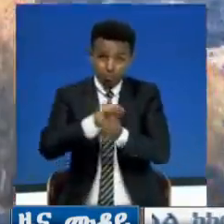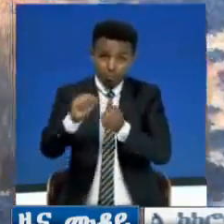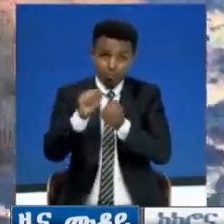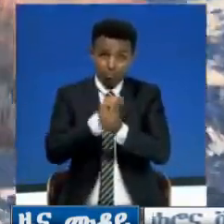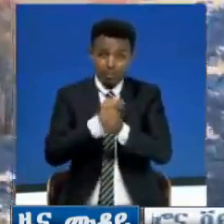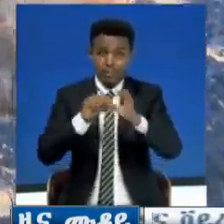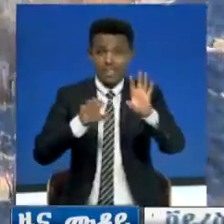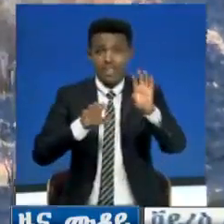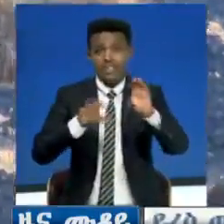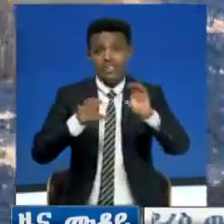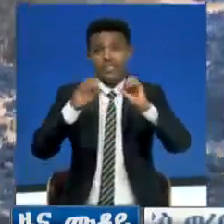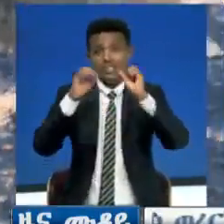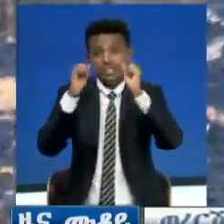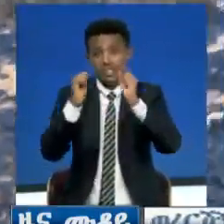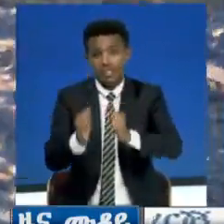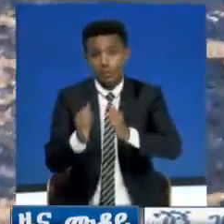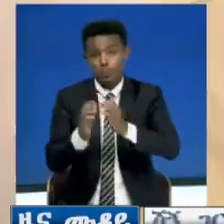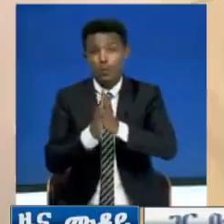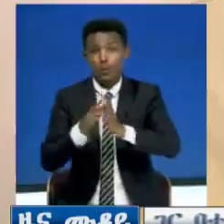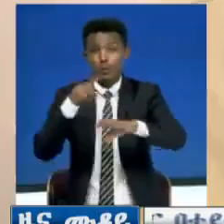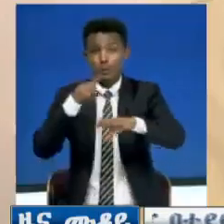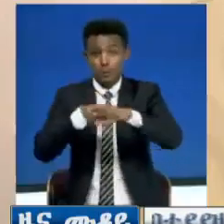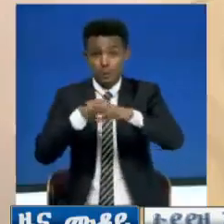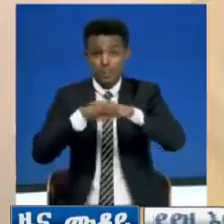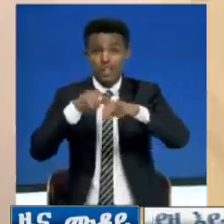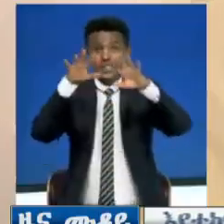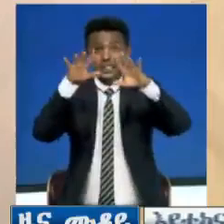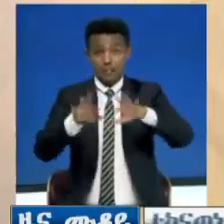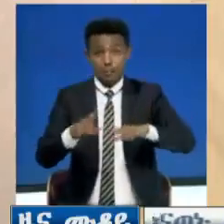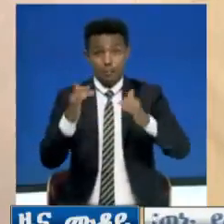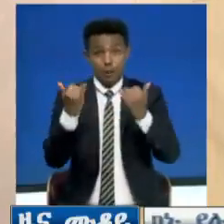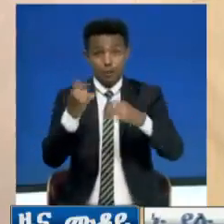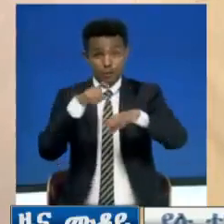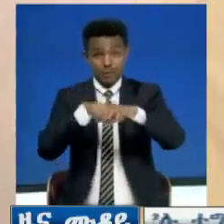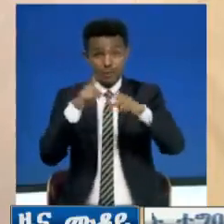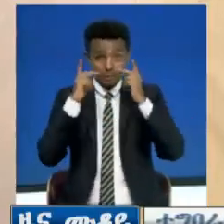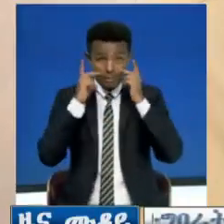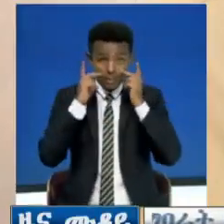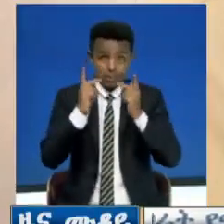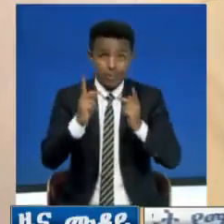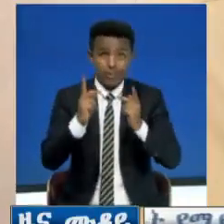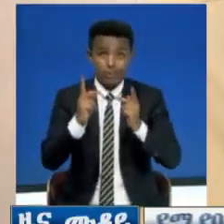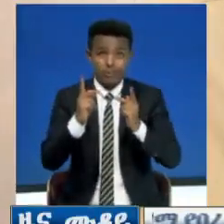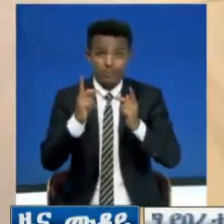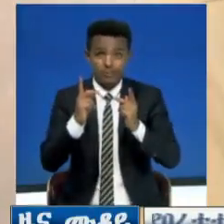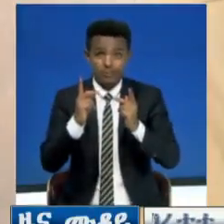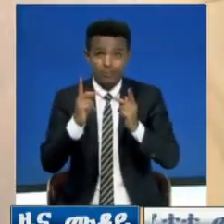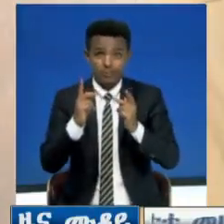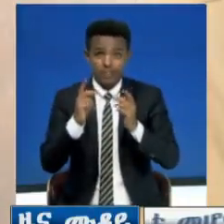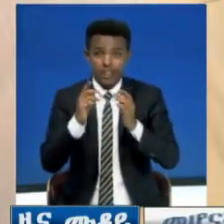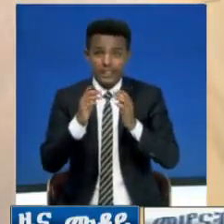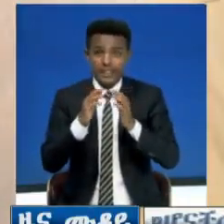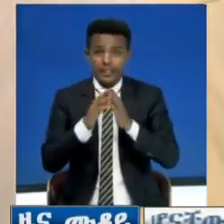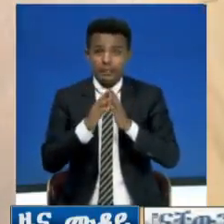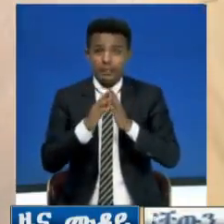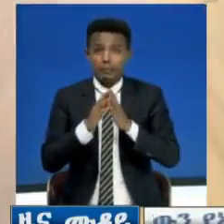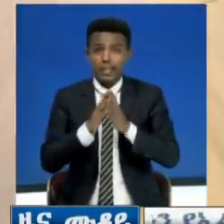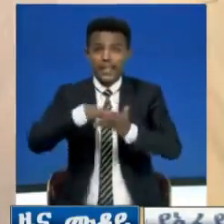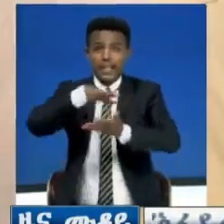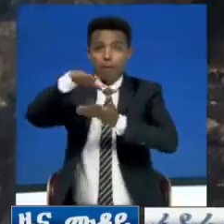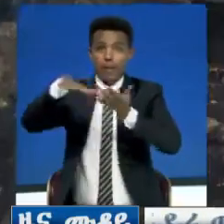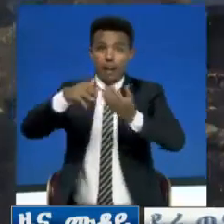ያው በወቅቱ የጣለው ካፊያ ነው። አሁን በአሁኑ ሰዓት እንደምታዩ አካባቢው በርጥበት አዘል በሆነ ዳመና የተሸፈነ